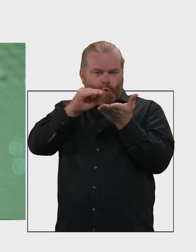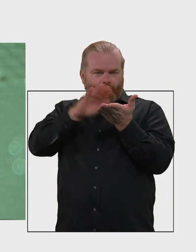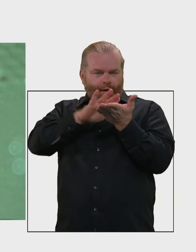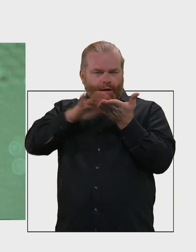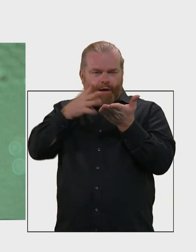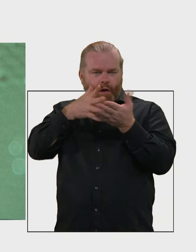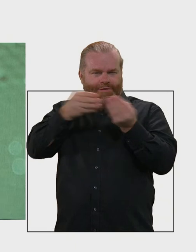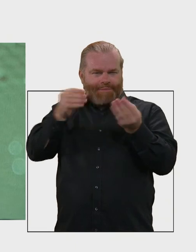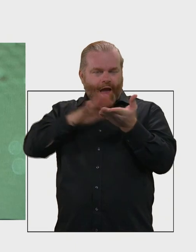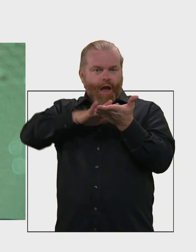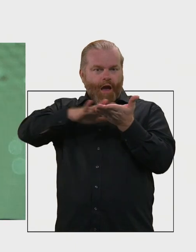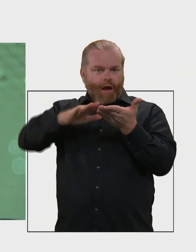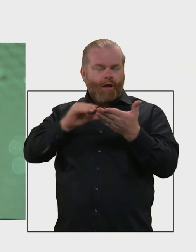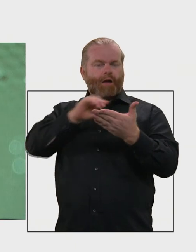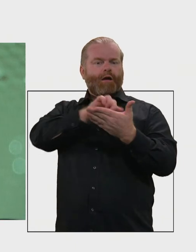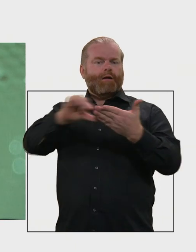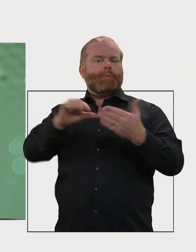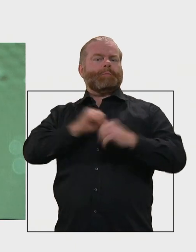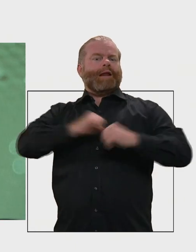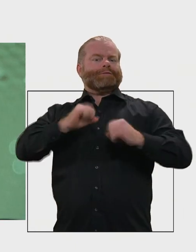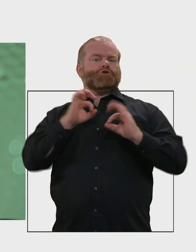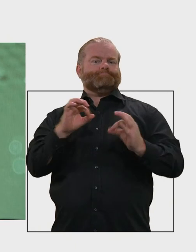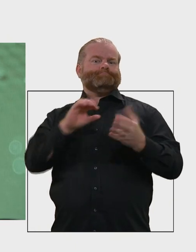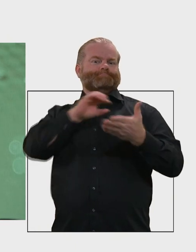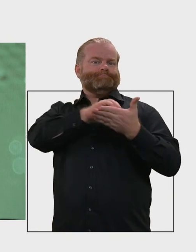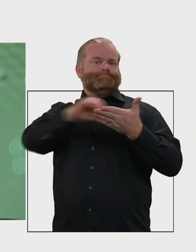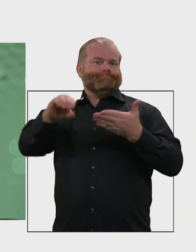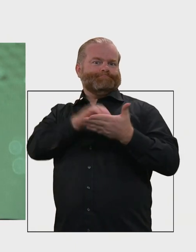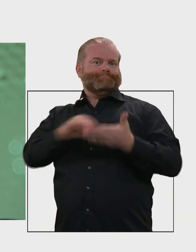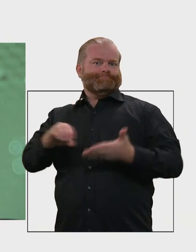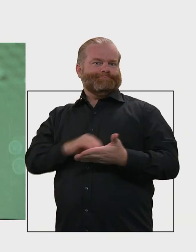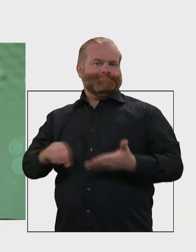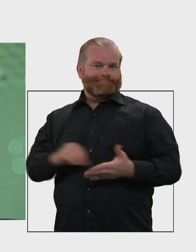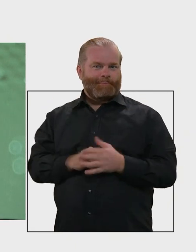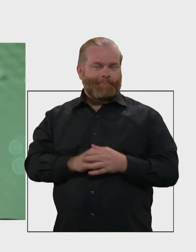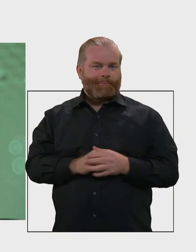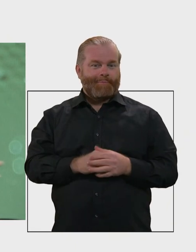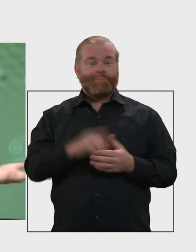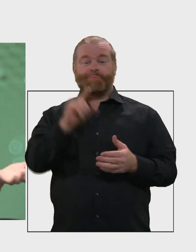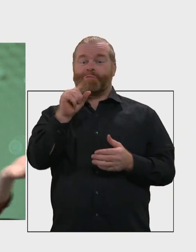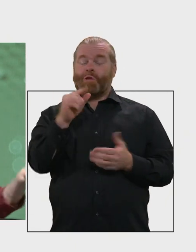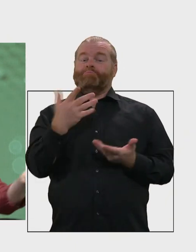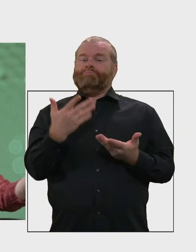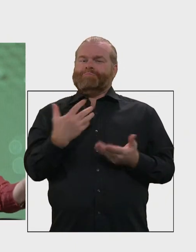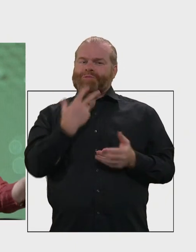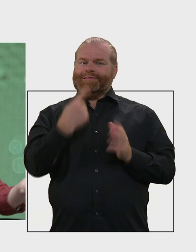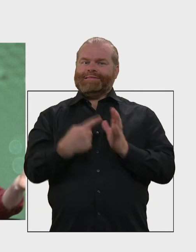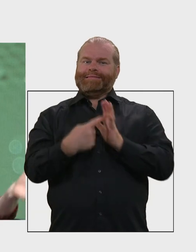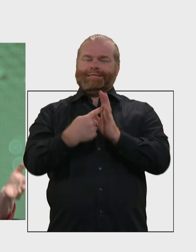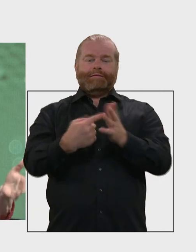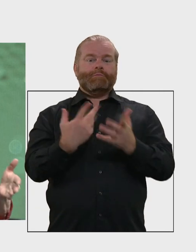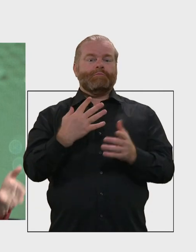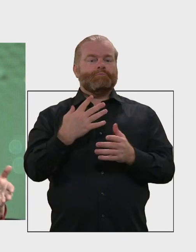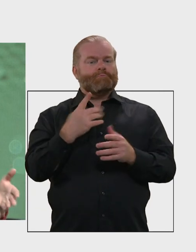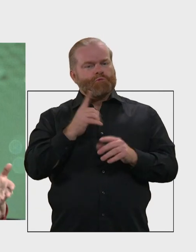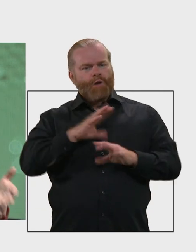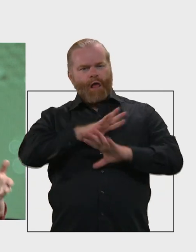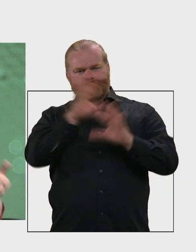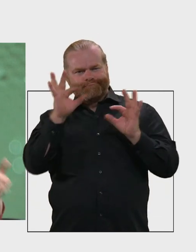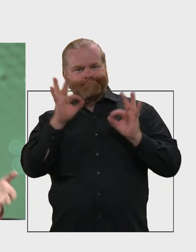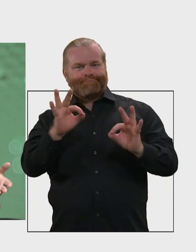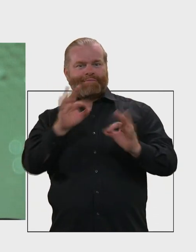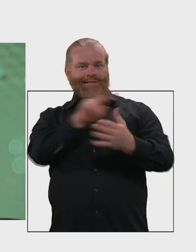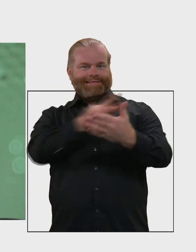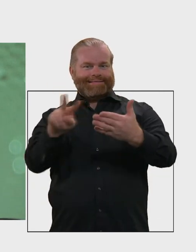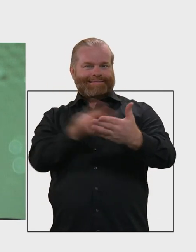geht es natürlich darum, dass wir sagen, es muss alles gut lesbar sein für alle Beteiligten, aber das Buch ist schon groß, nicht? Das hast du schon